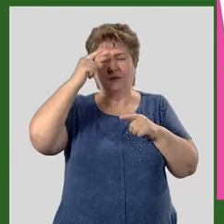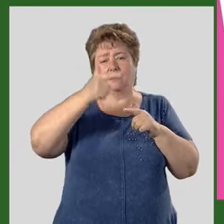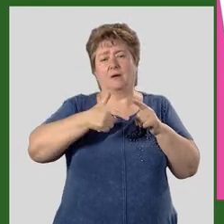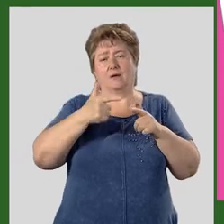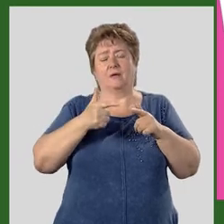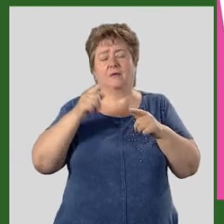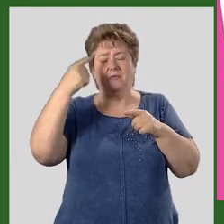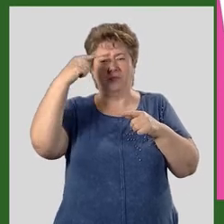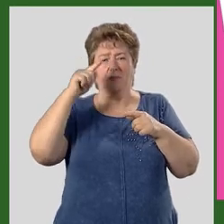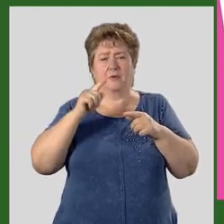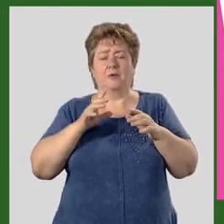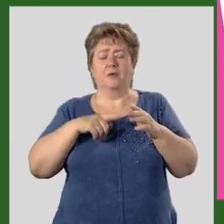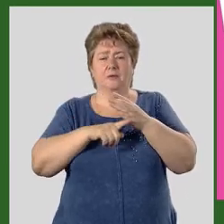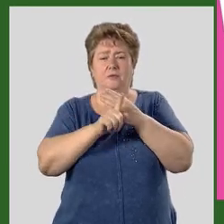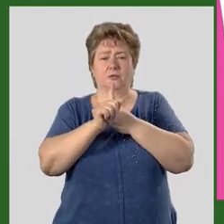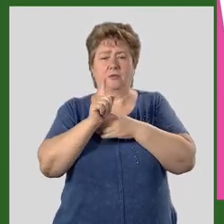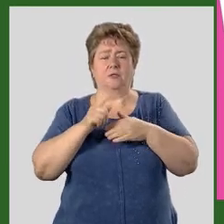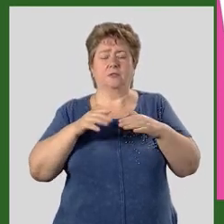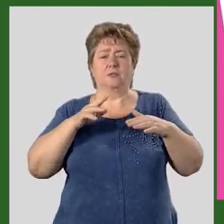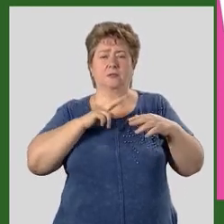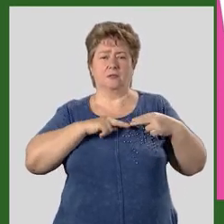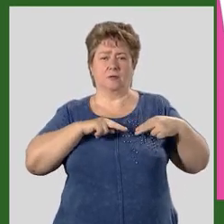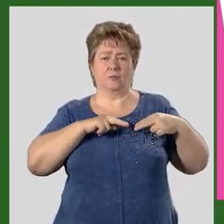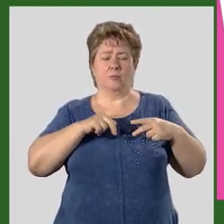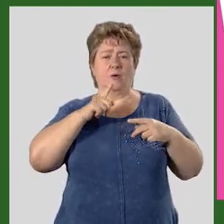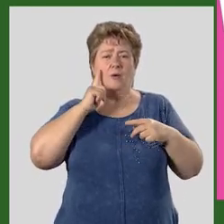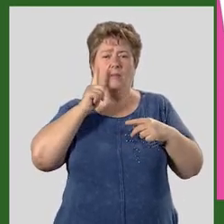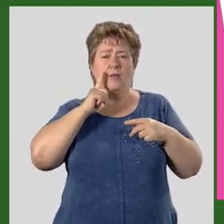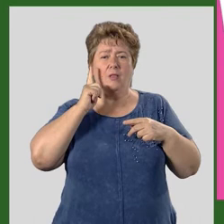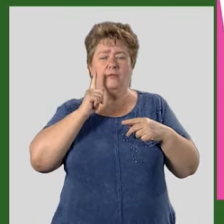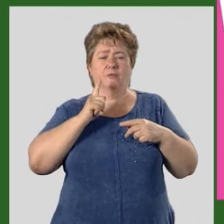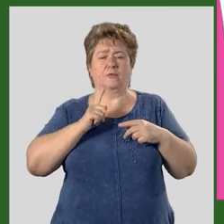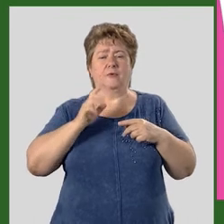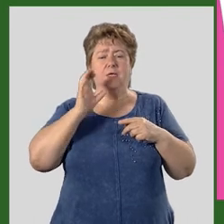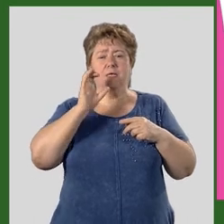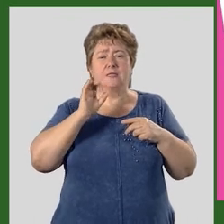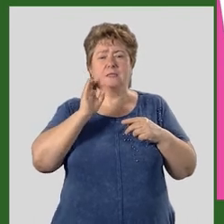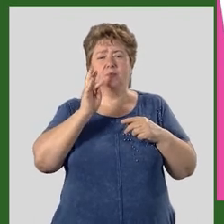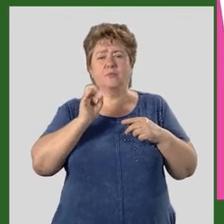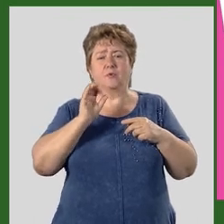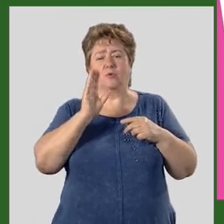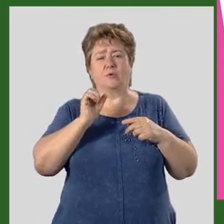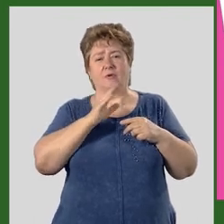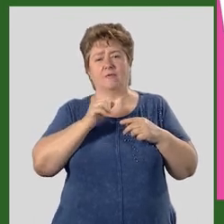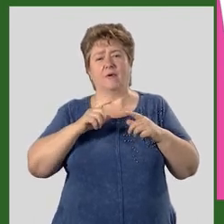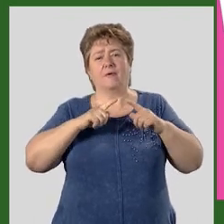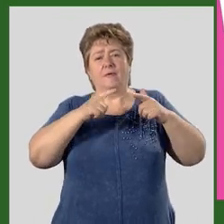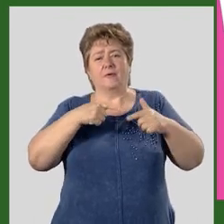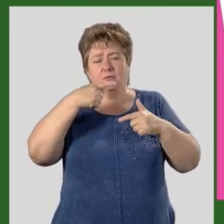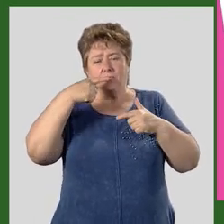географией догадок и началась деятельность молодого Семенова в Русском